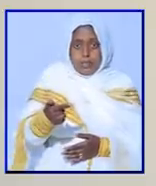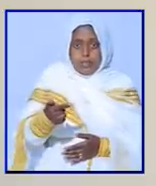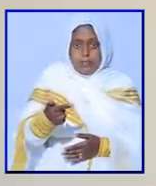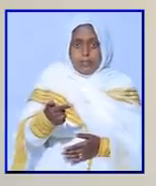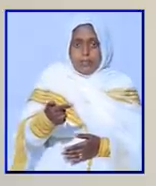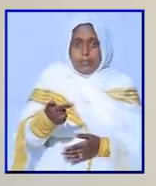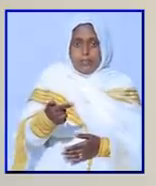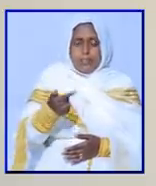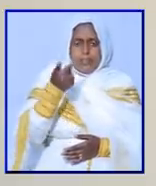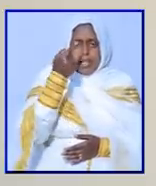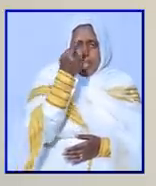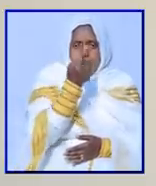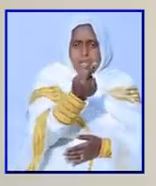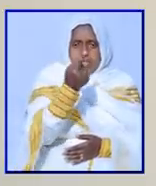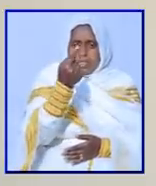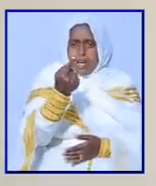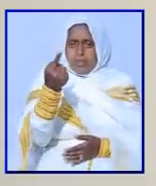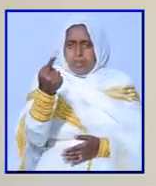ብንል